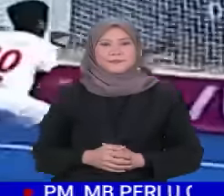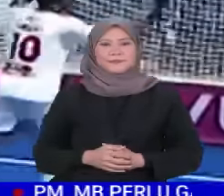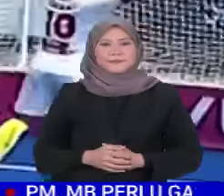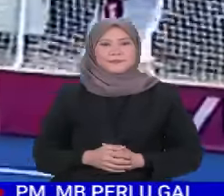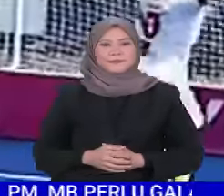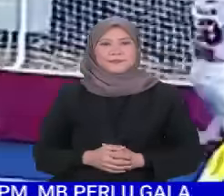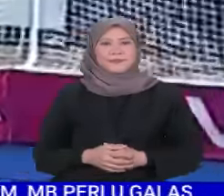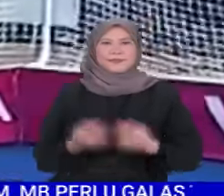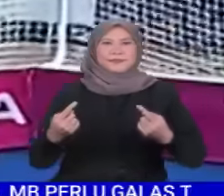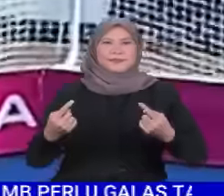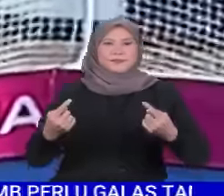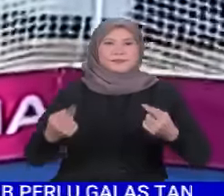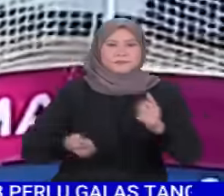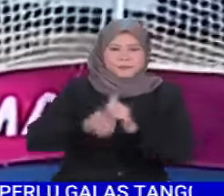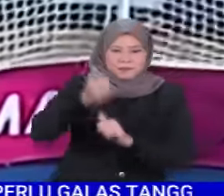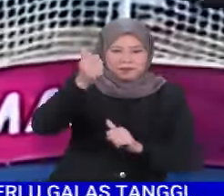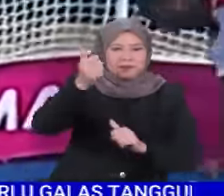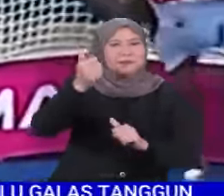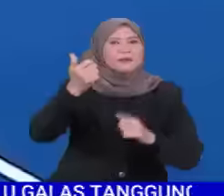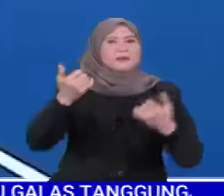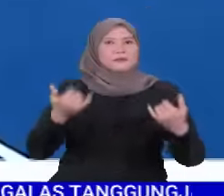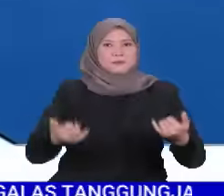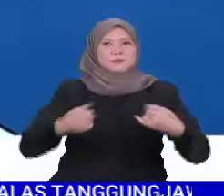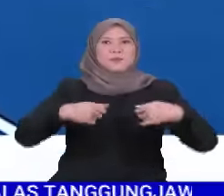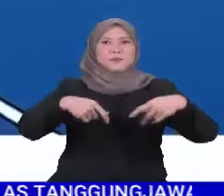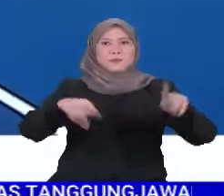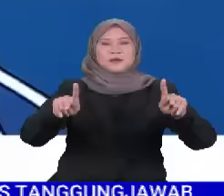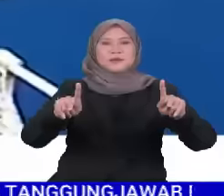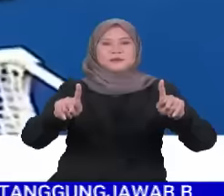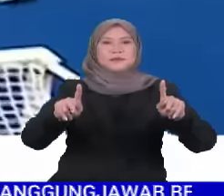kebenaran tipis itu sekaligus menghidupkan kembali